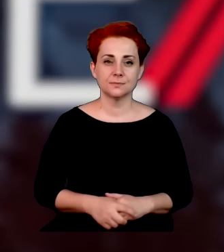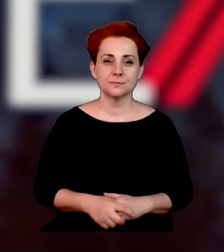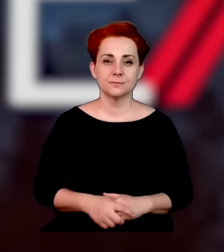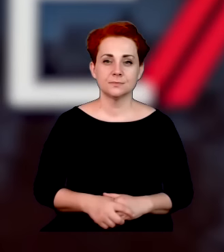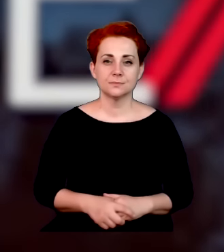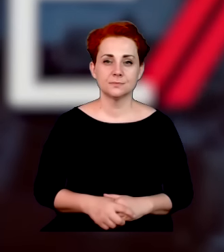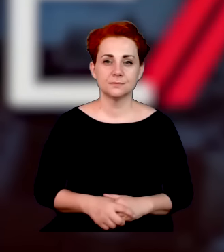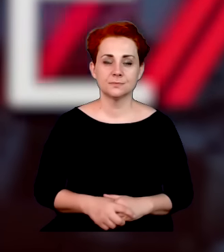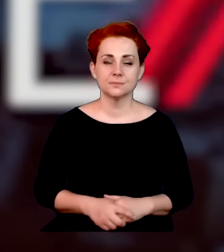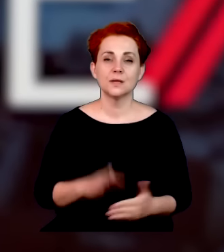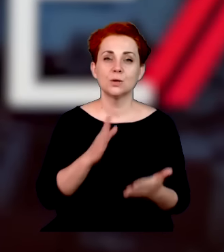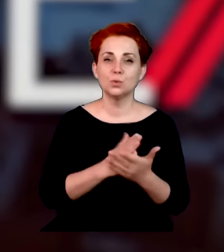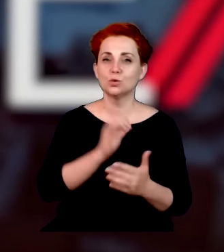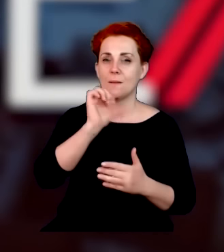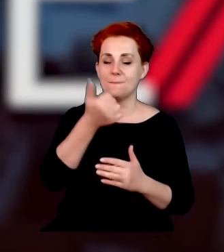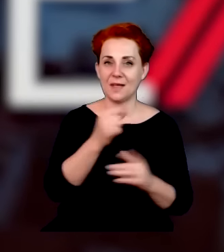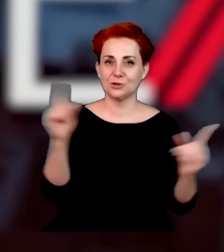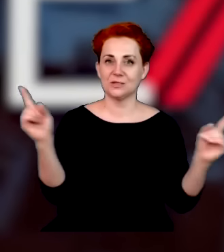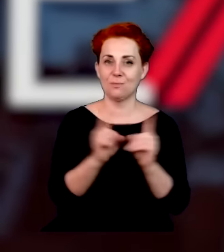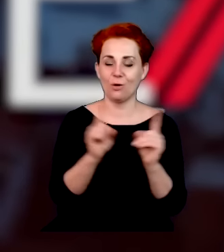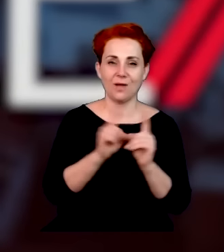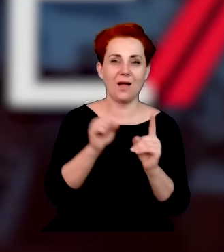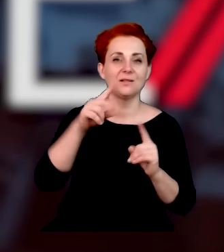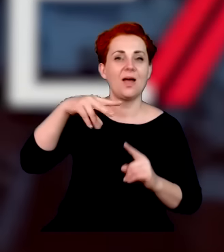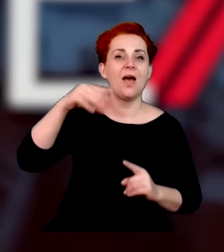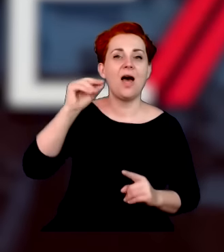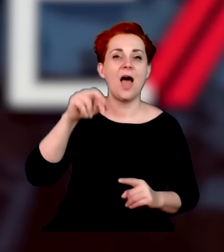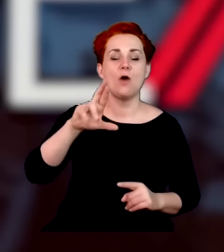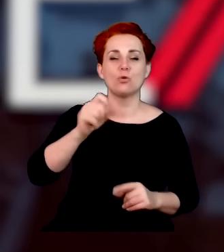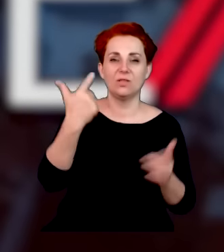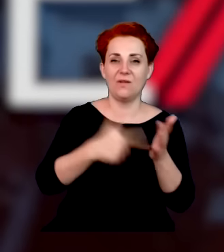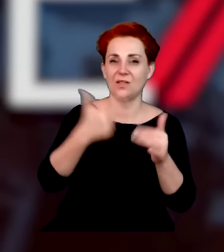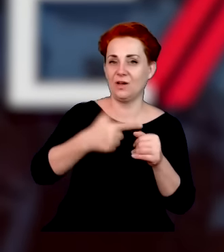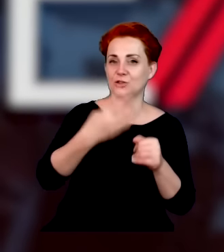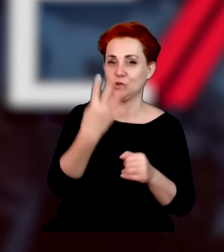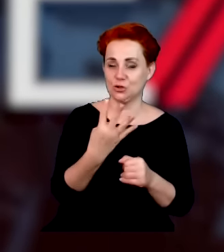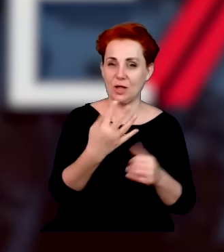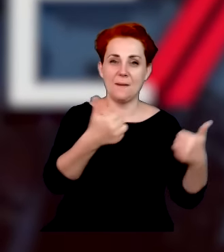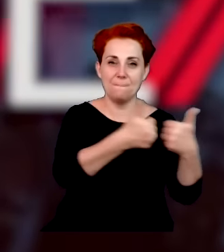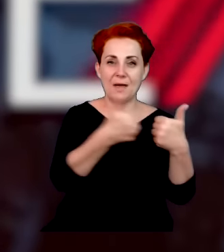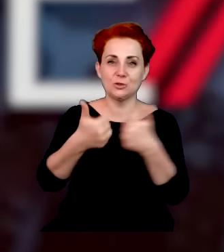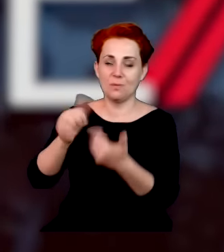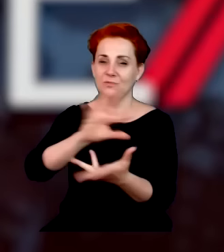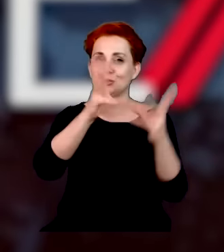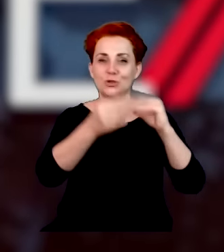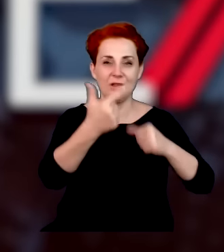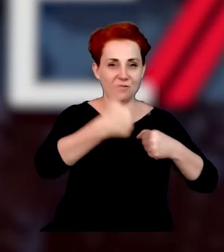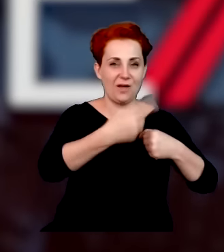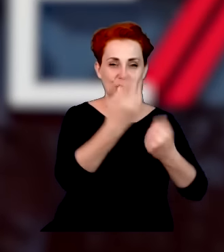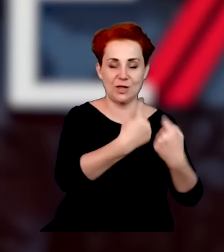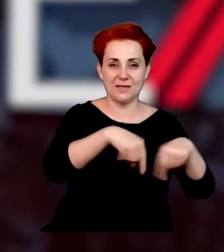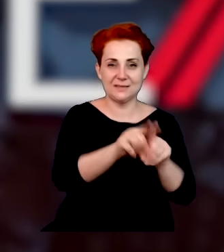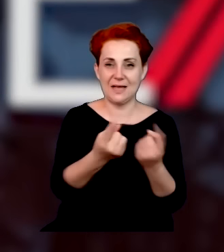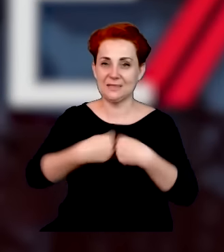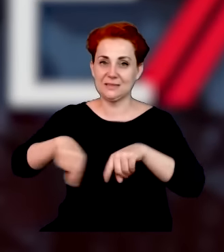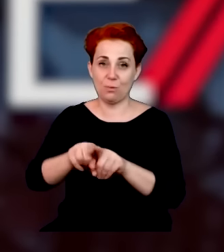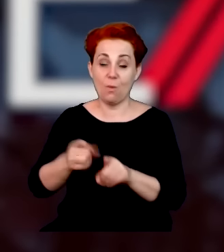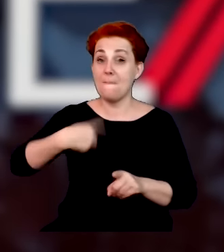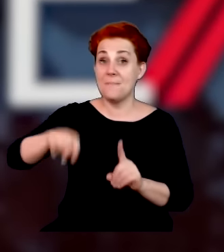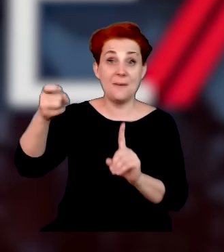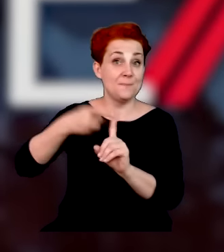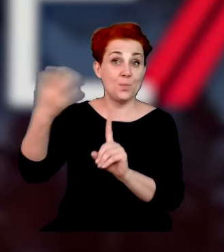Za nami pierwsza kolejka spotkań Euro 2024. Swoje mecze rozegrały już wszystkie 24 zespoły. Po naszej stronie na razie punktów nie